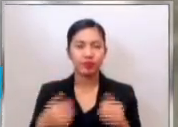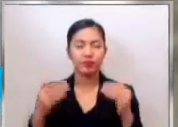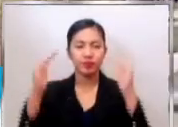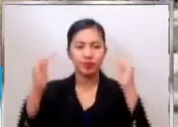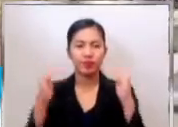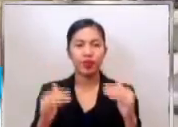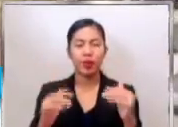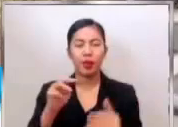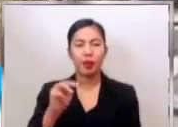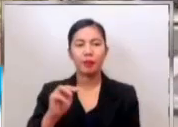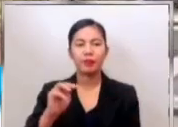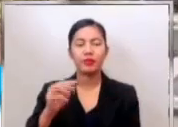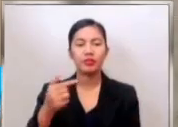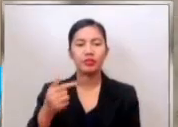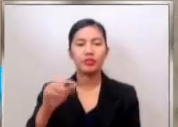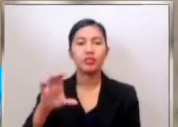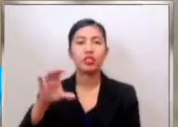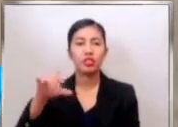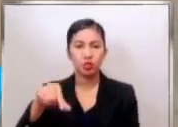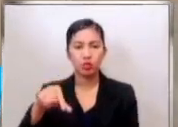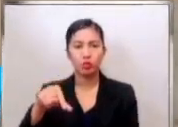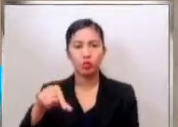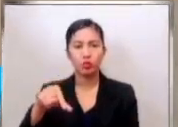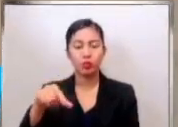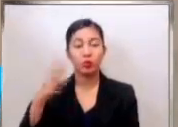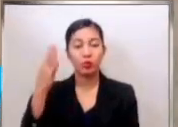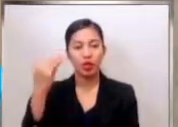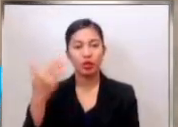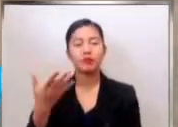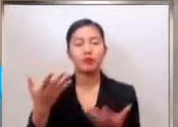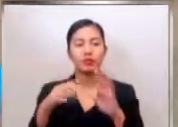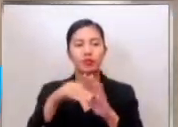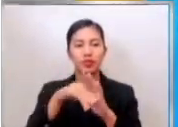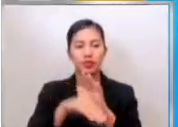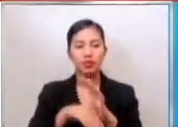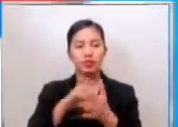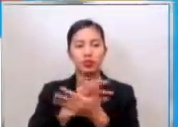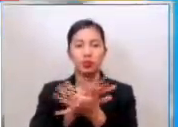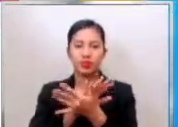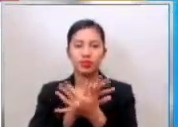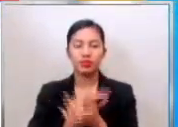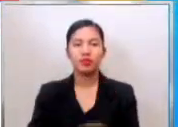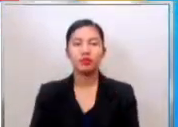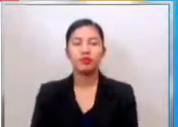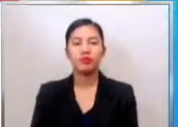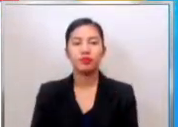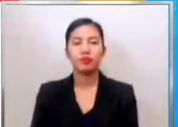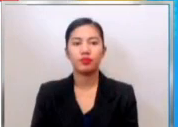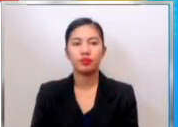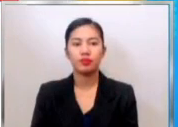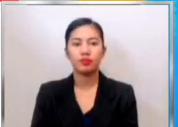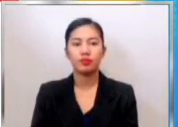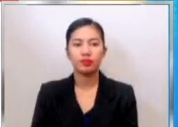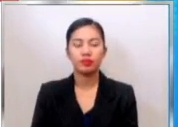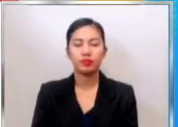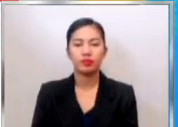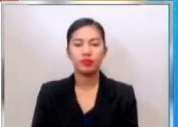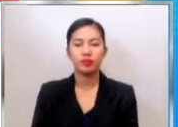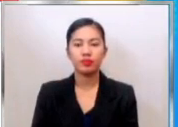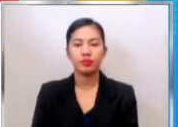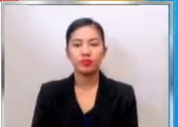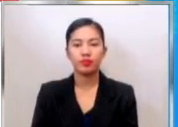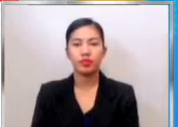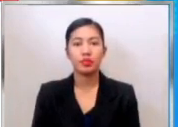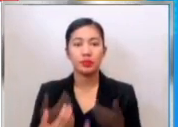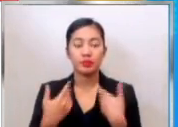mula sa GCQ matapos bumaba na ang kaso ng COVID-19 doon. We have proven to them that we are able to